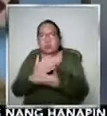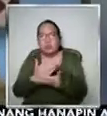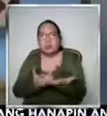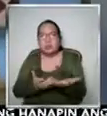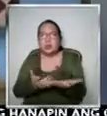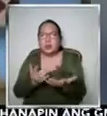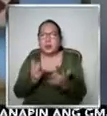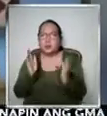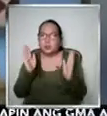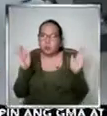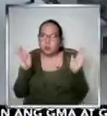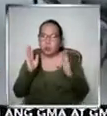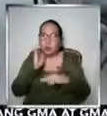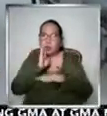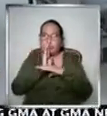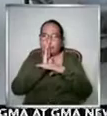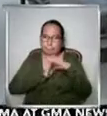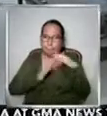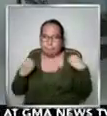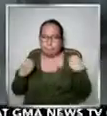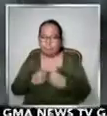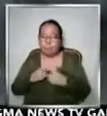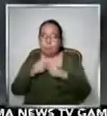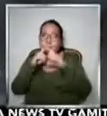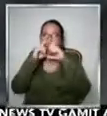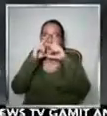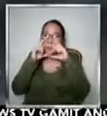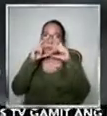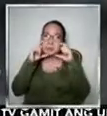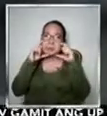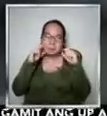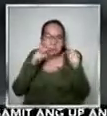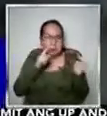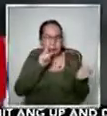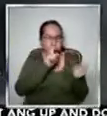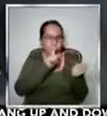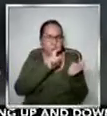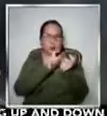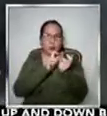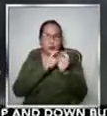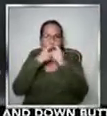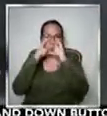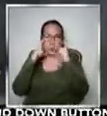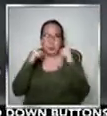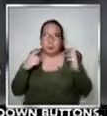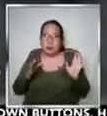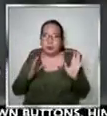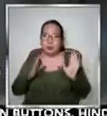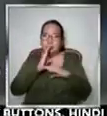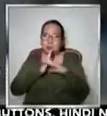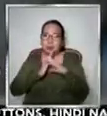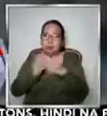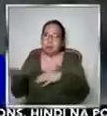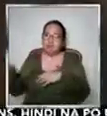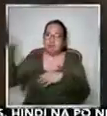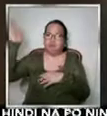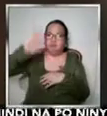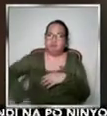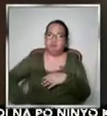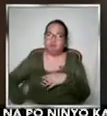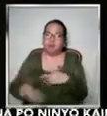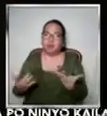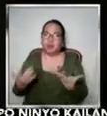And yun na yun for the whole day. Ayon sa DOH, 759 registered nurses na ang nagkaka-COVID dito sa